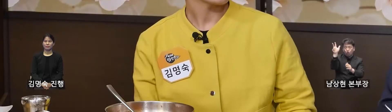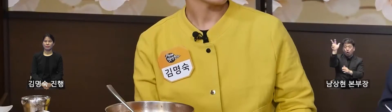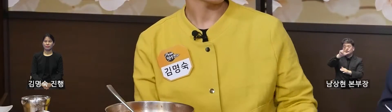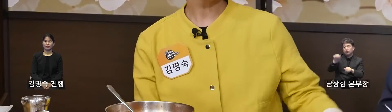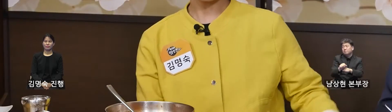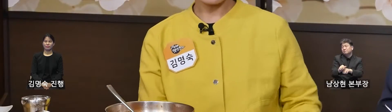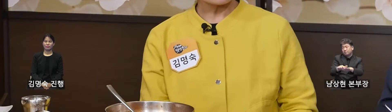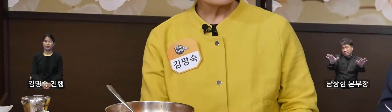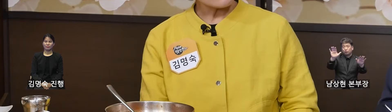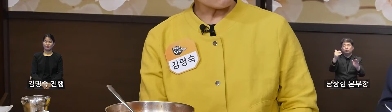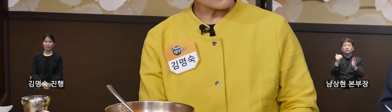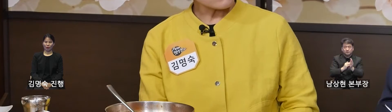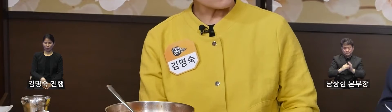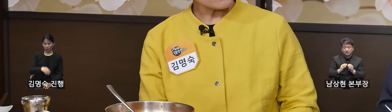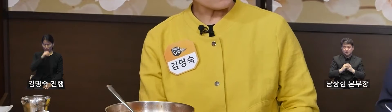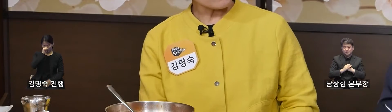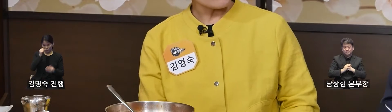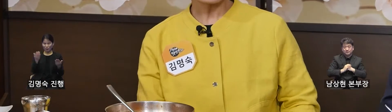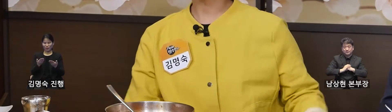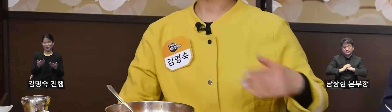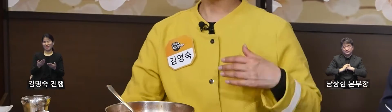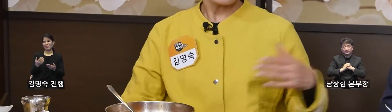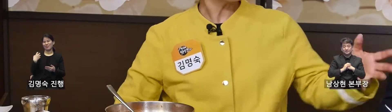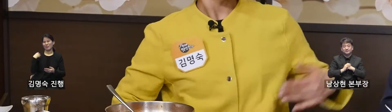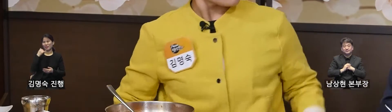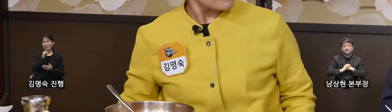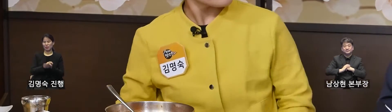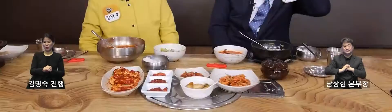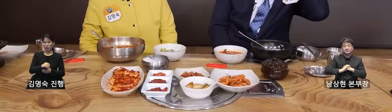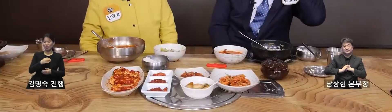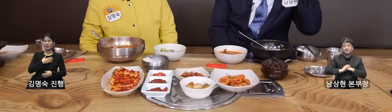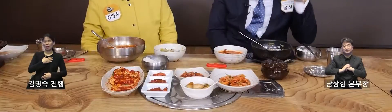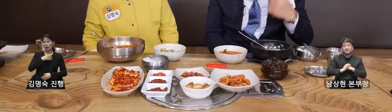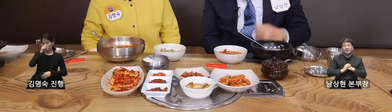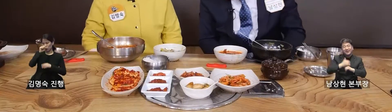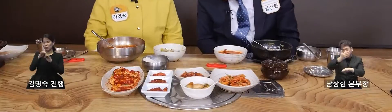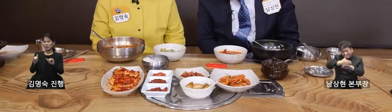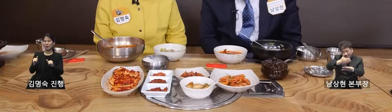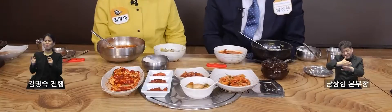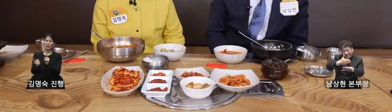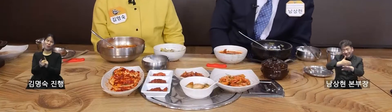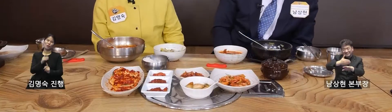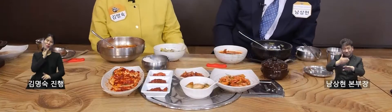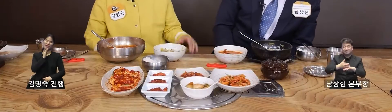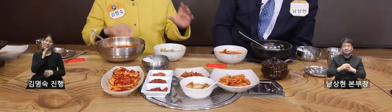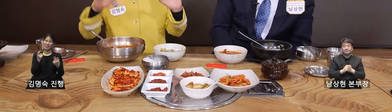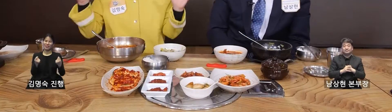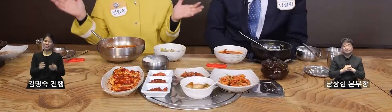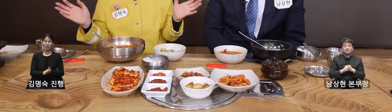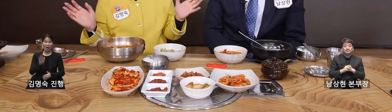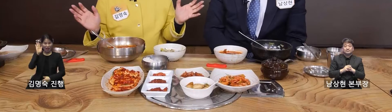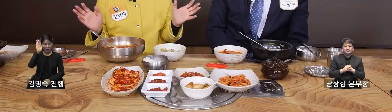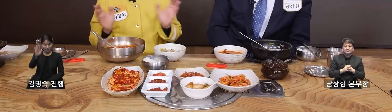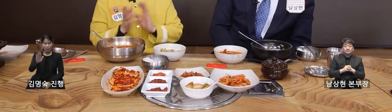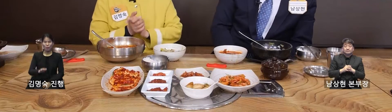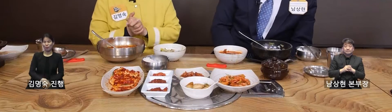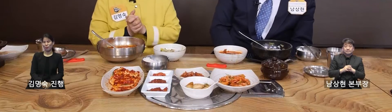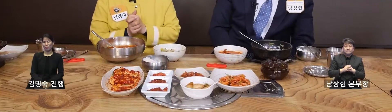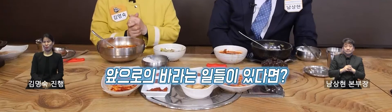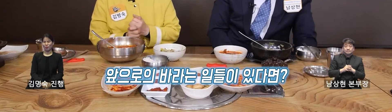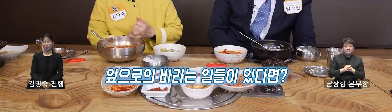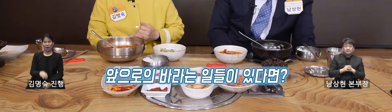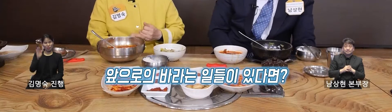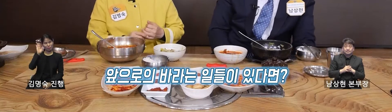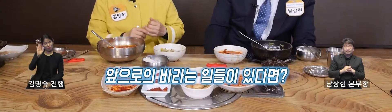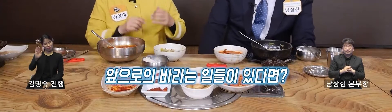아, 엄청 좋은 일 하고 계시네요. 네. 제가 오늘 좋은 사람 만났어요. 감사합니다. 앞으로 그러면